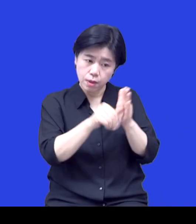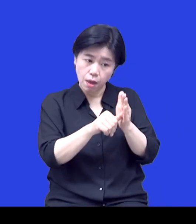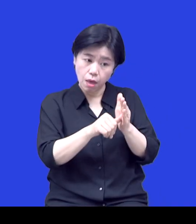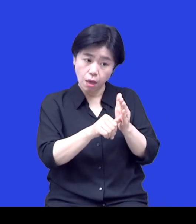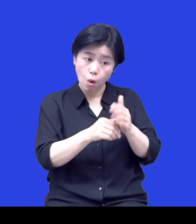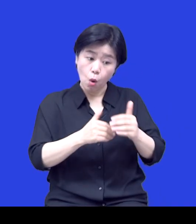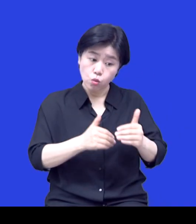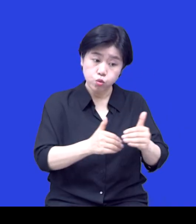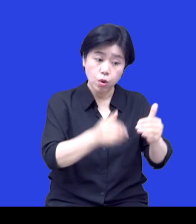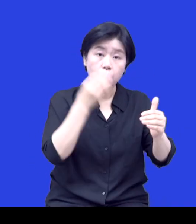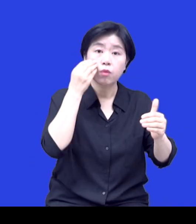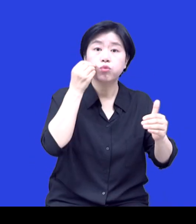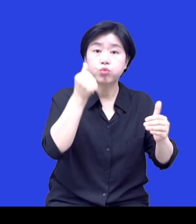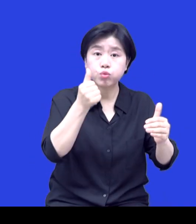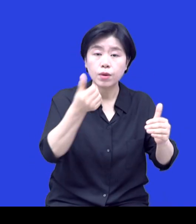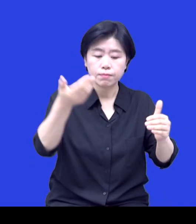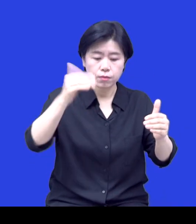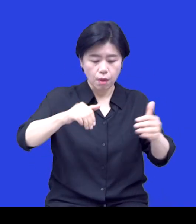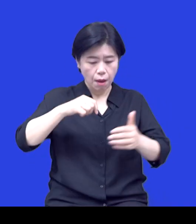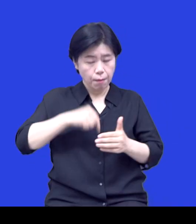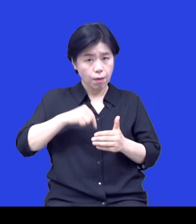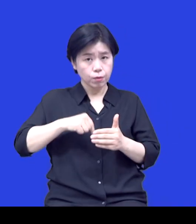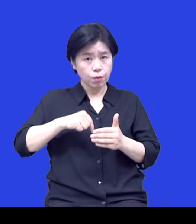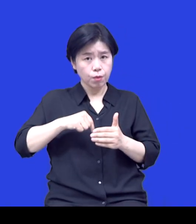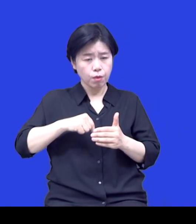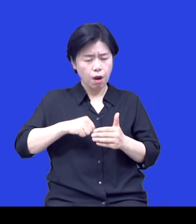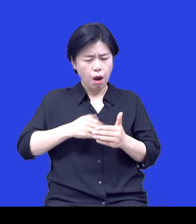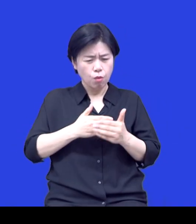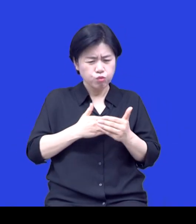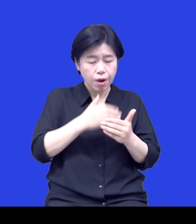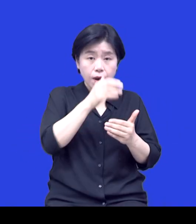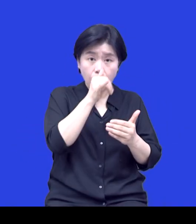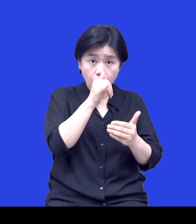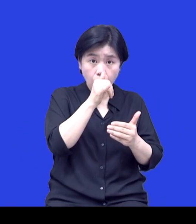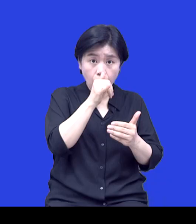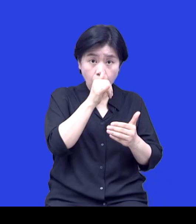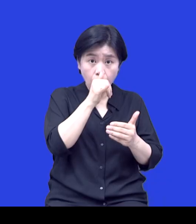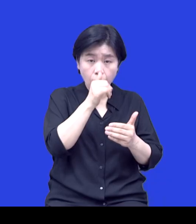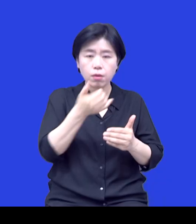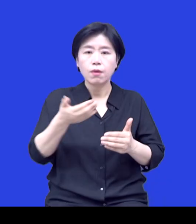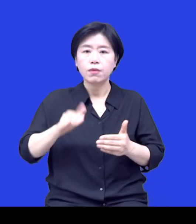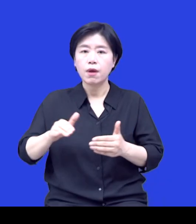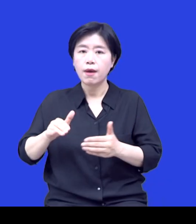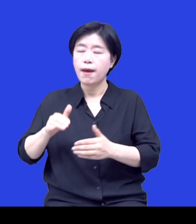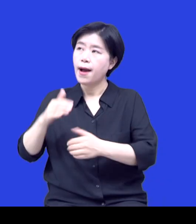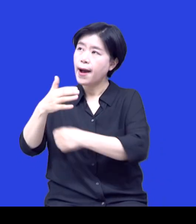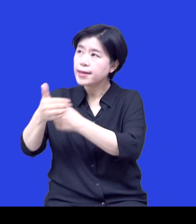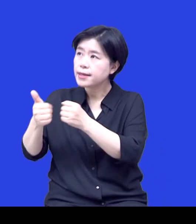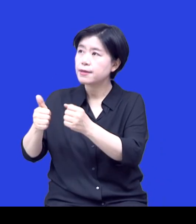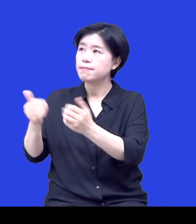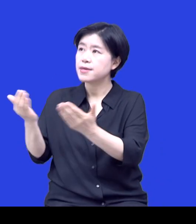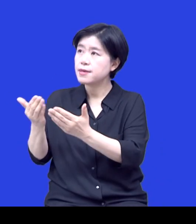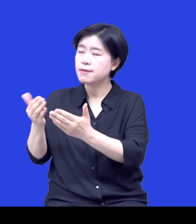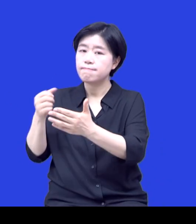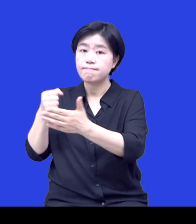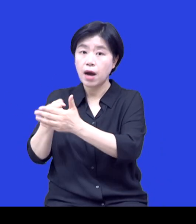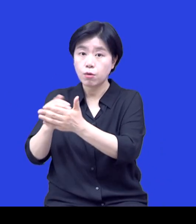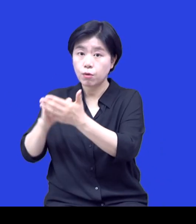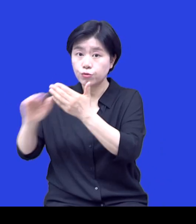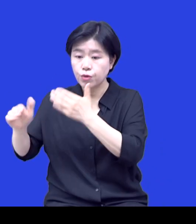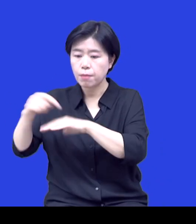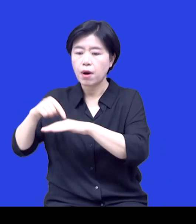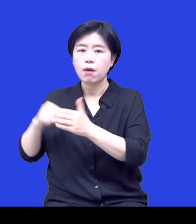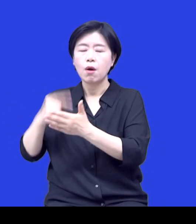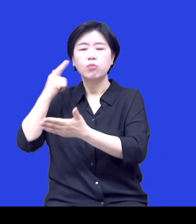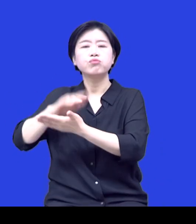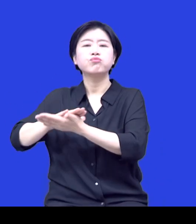같은 약간 불안한 게 있었는데 그게 탁 사라져 버리는 거예요. 예. 집에 돌아온 것 같은. 네. 그러면서 이게